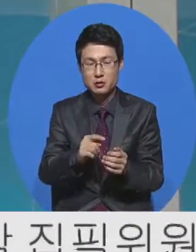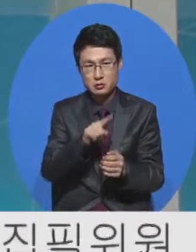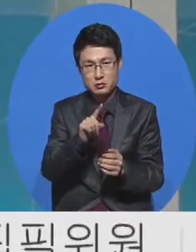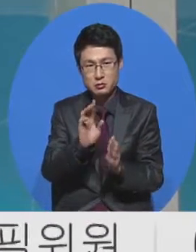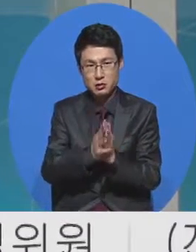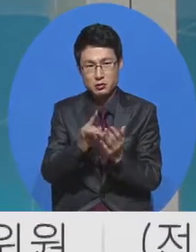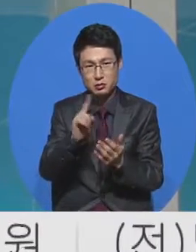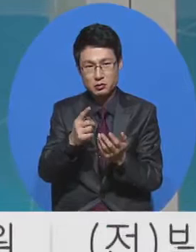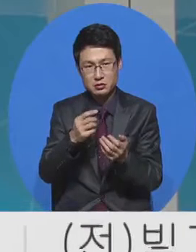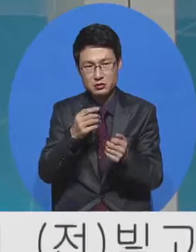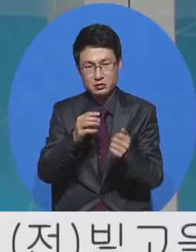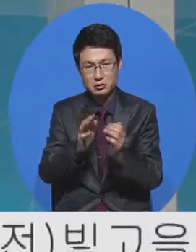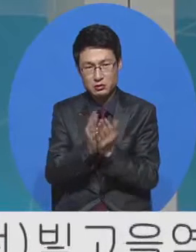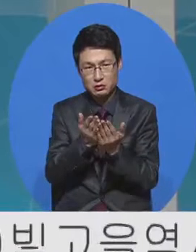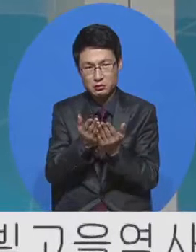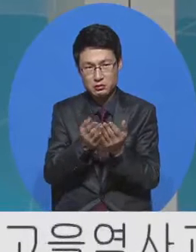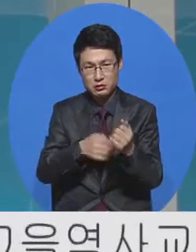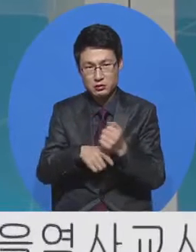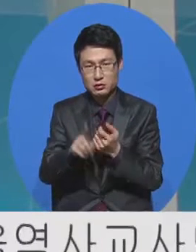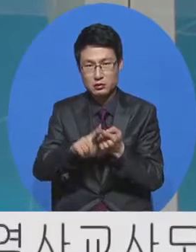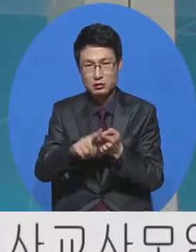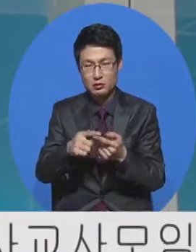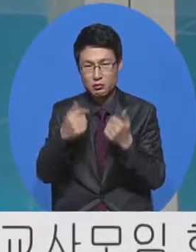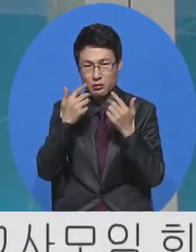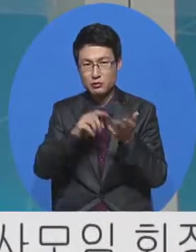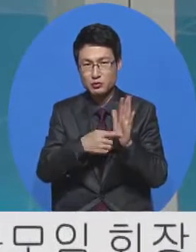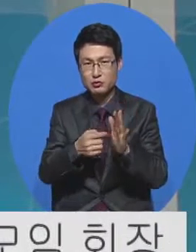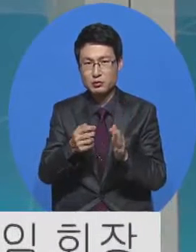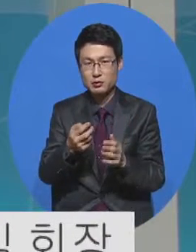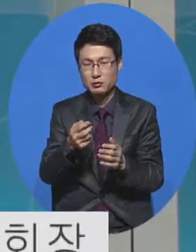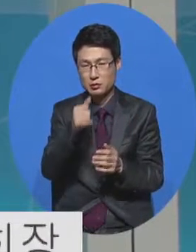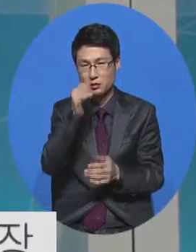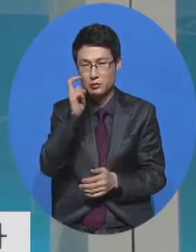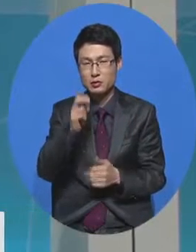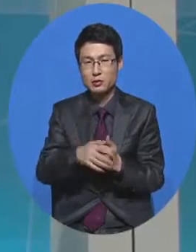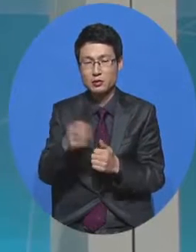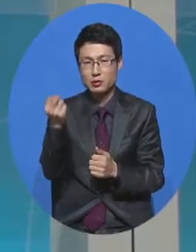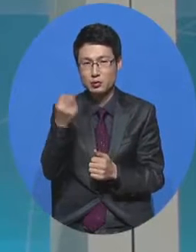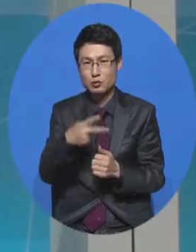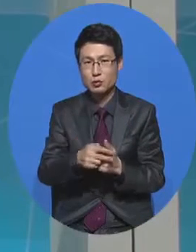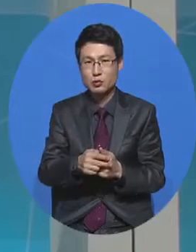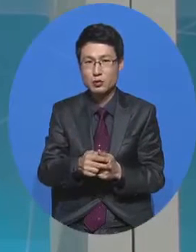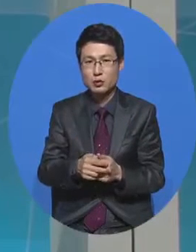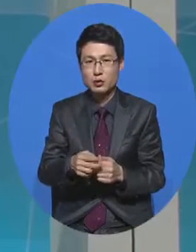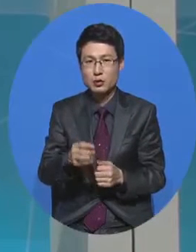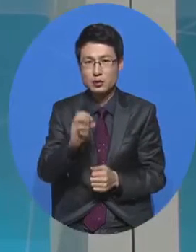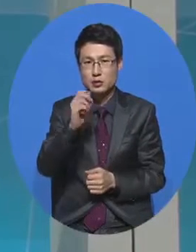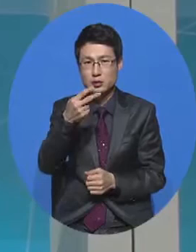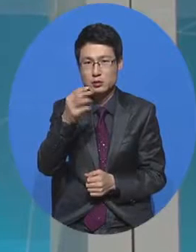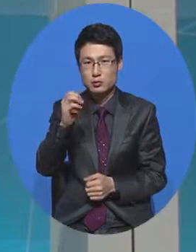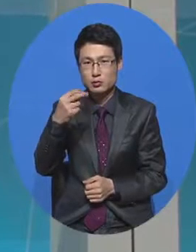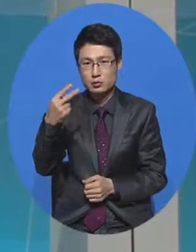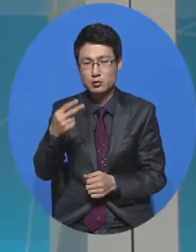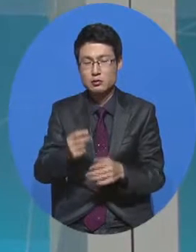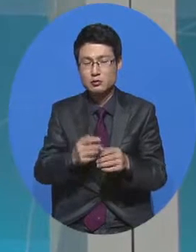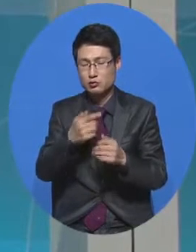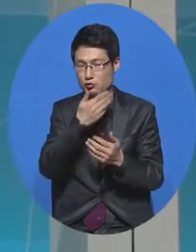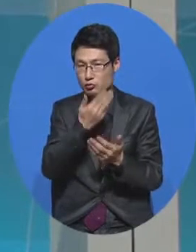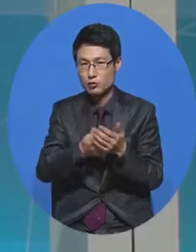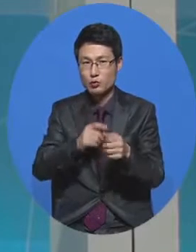단적으로 보여주는 그 부분인 거 같구요 2015 개정 교육과정 의 가장 중요한 목표 중의 하나가